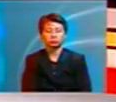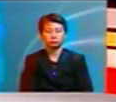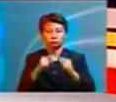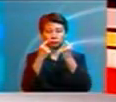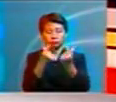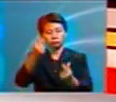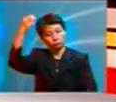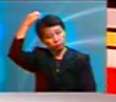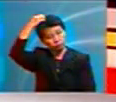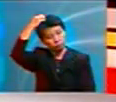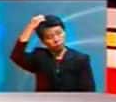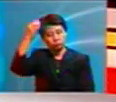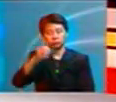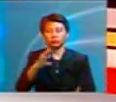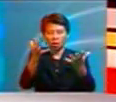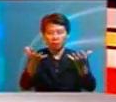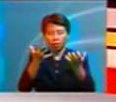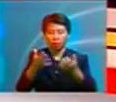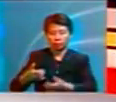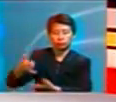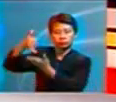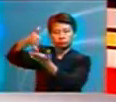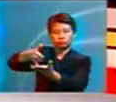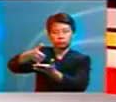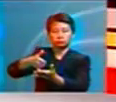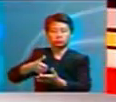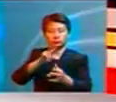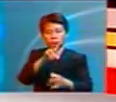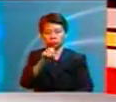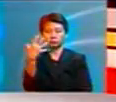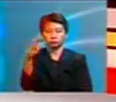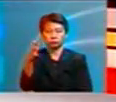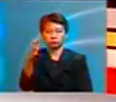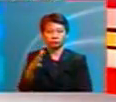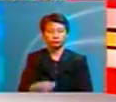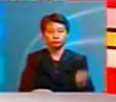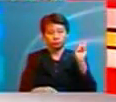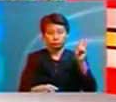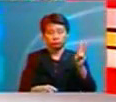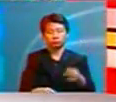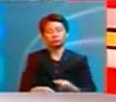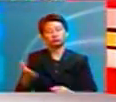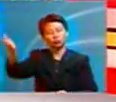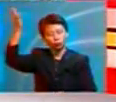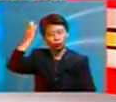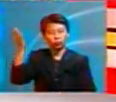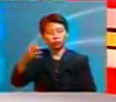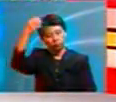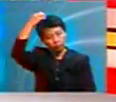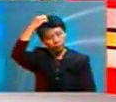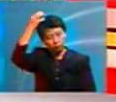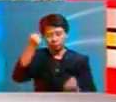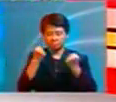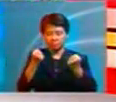pasukan Selangor atau The Red Giant berhasrat untuk menjulang satu piala bagi musim 2015 naib Juara Liga Super musim lalu Selangor